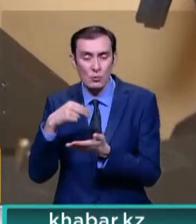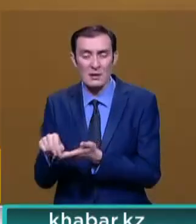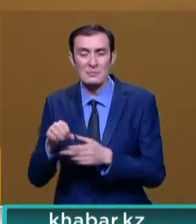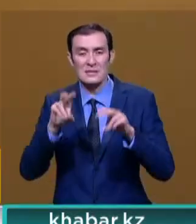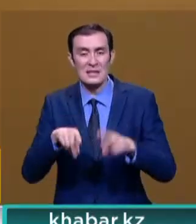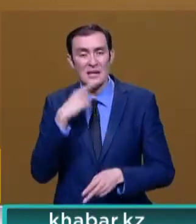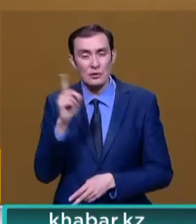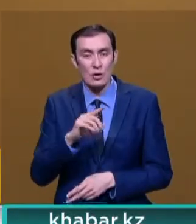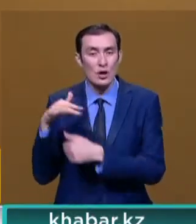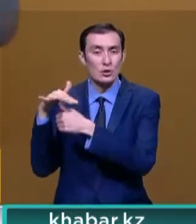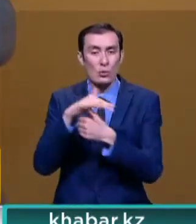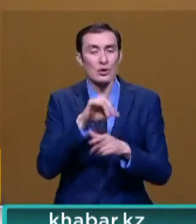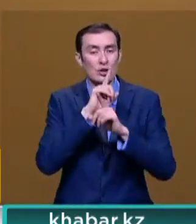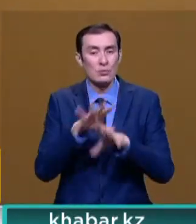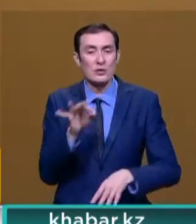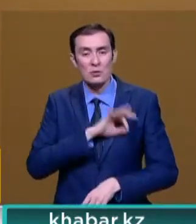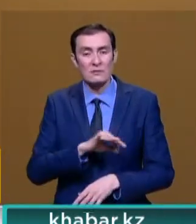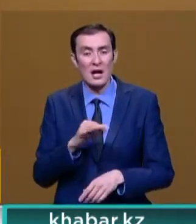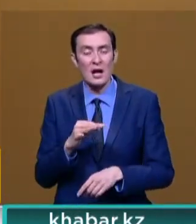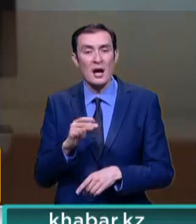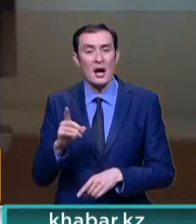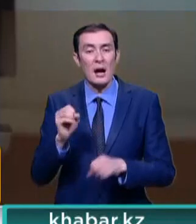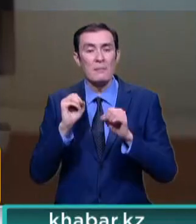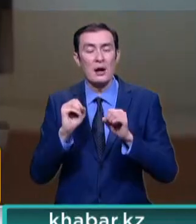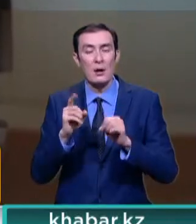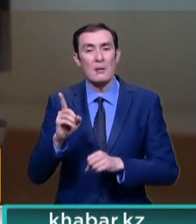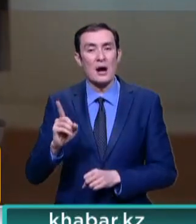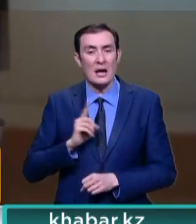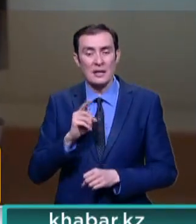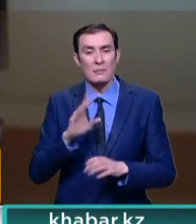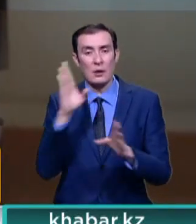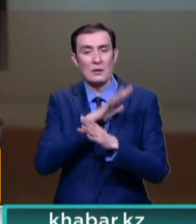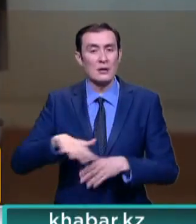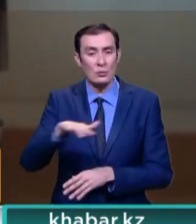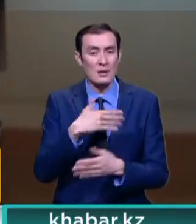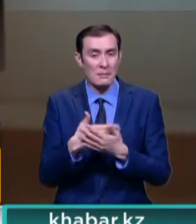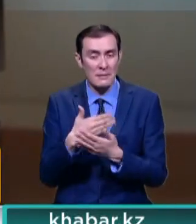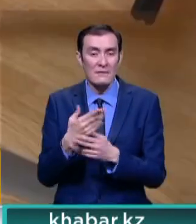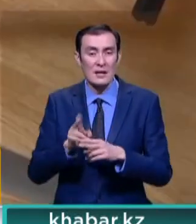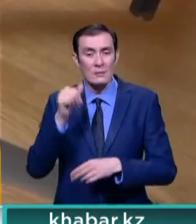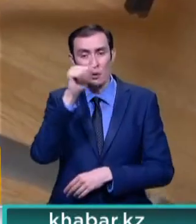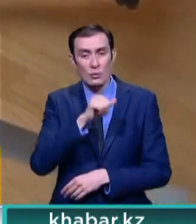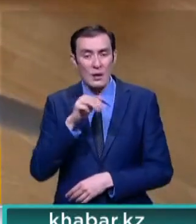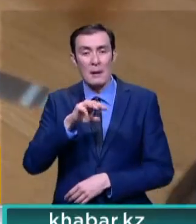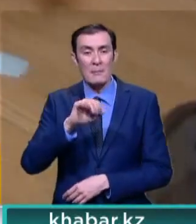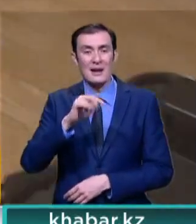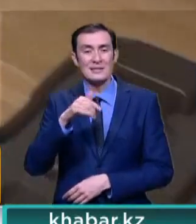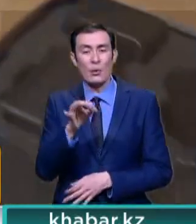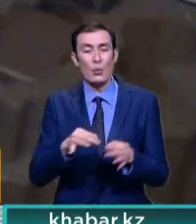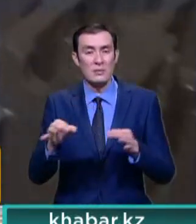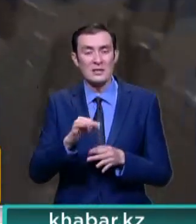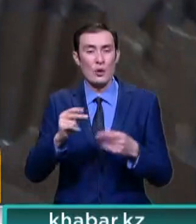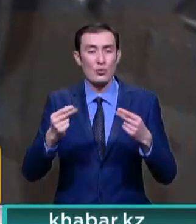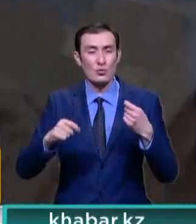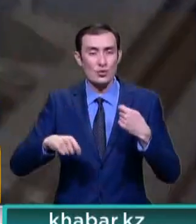Специалисты подчеркивают, дроны не будут применяться на особо охраняемых природных территориях. К слову, в этом году в Мангистауской области за